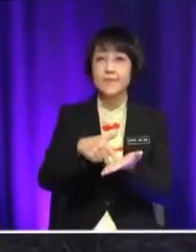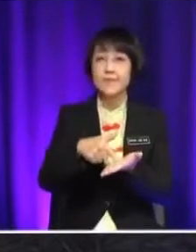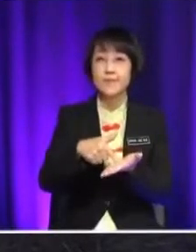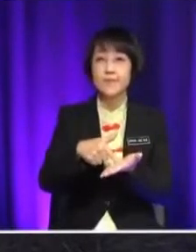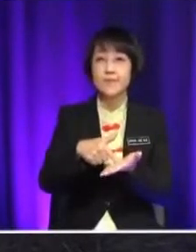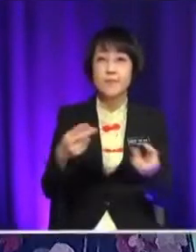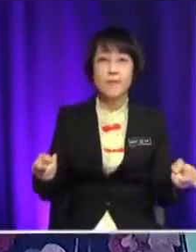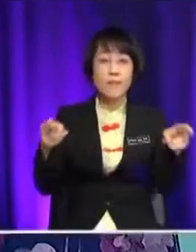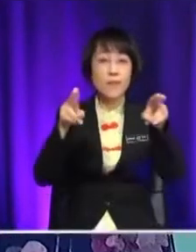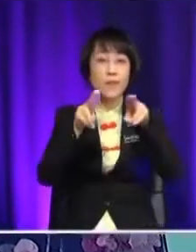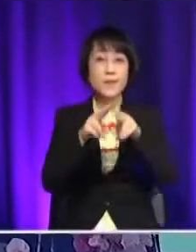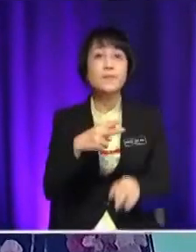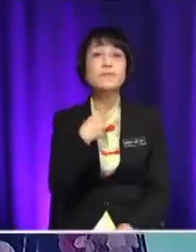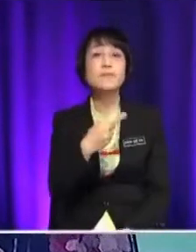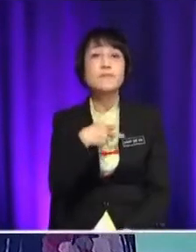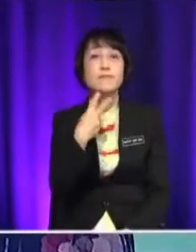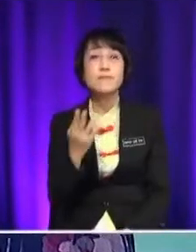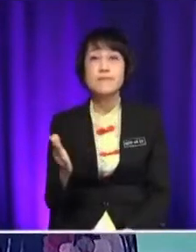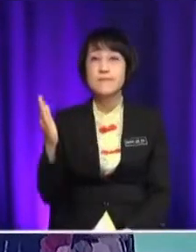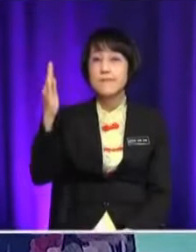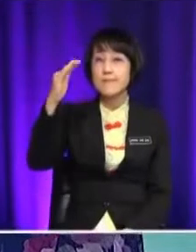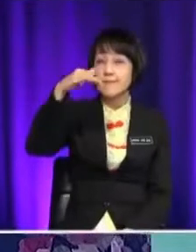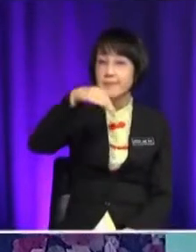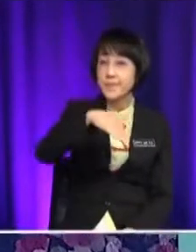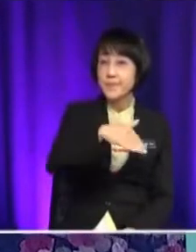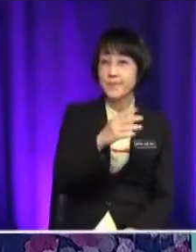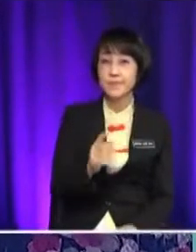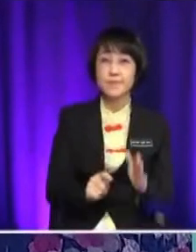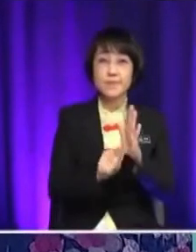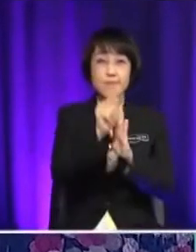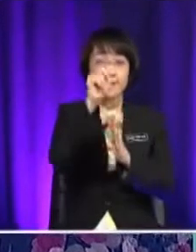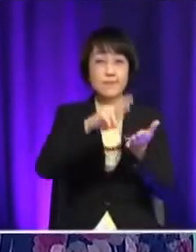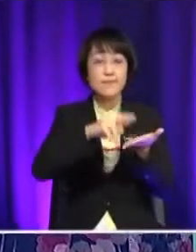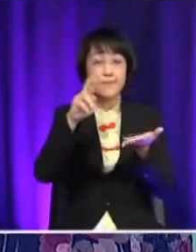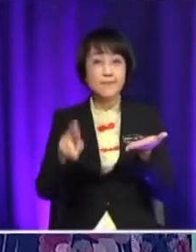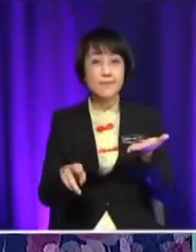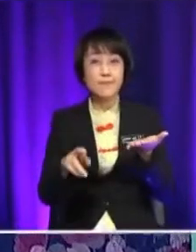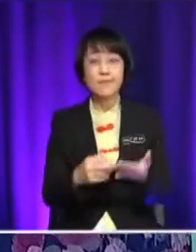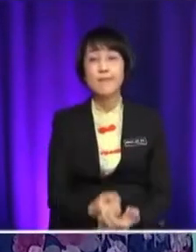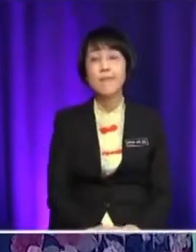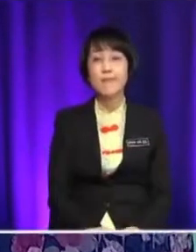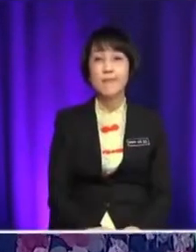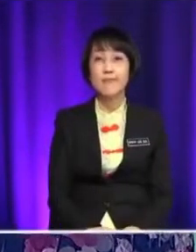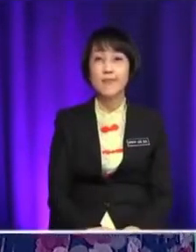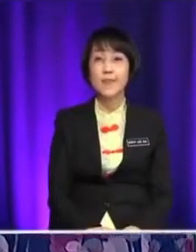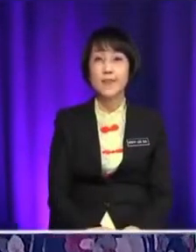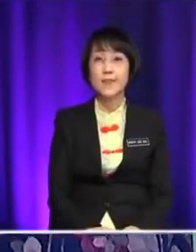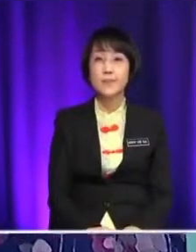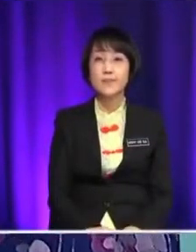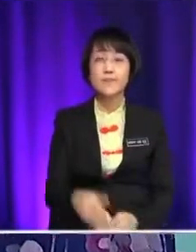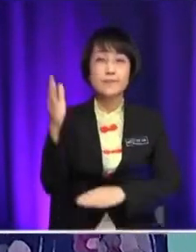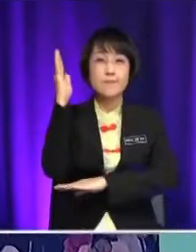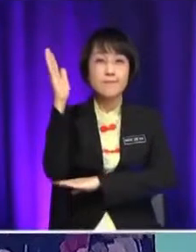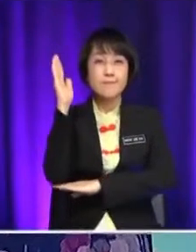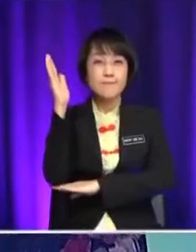rendah tu. Sebabnya bila nak menyampaikan syarahan, kalau kita dengar ciri-ciri tadi Mira, kita kena sampaikan tu